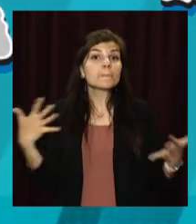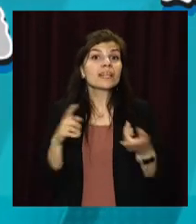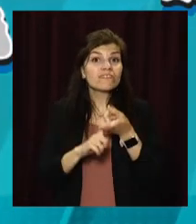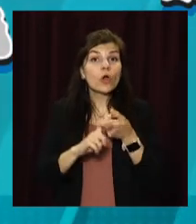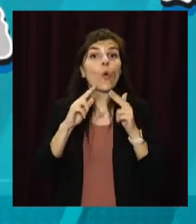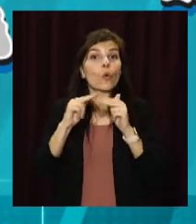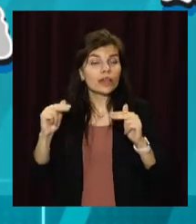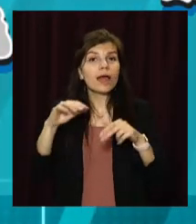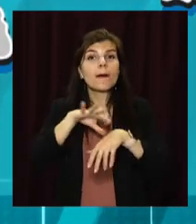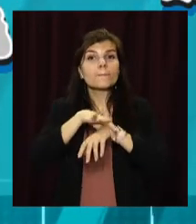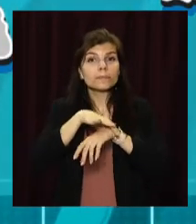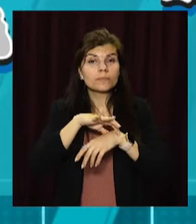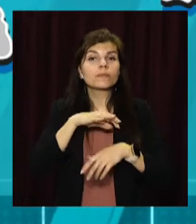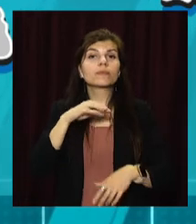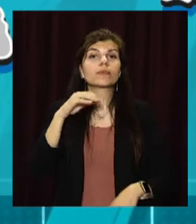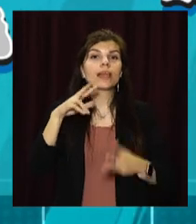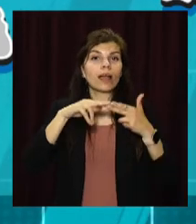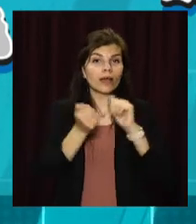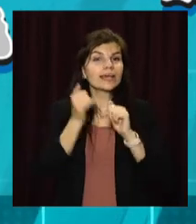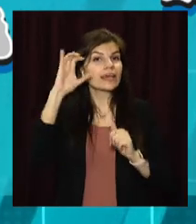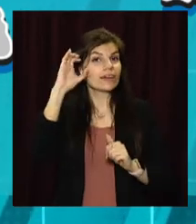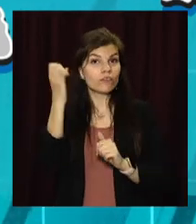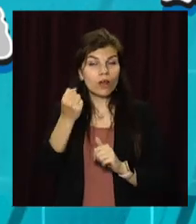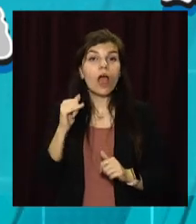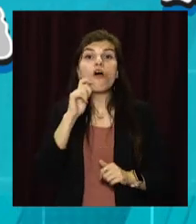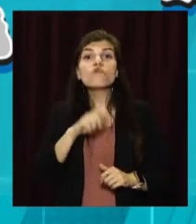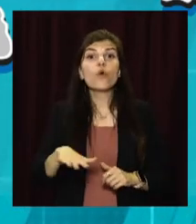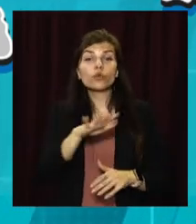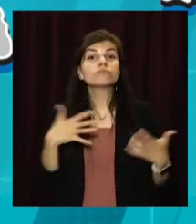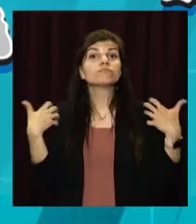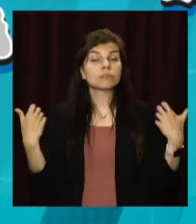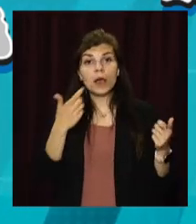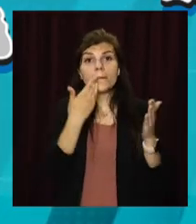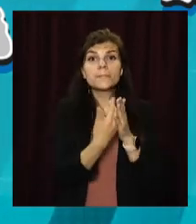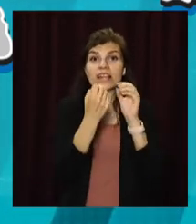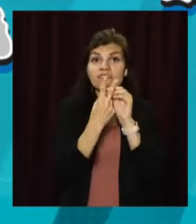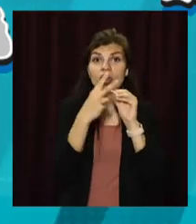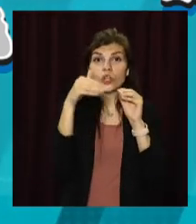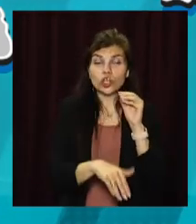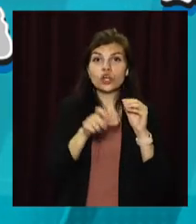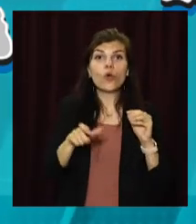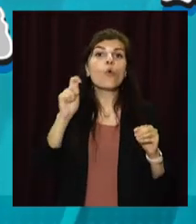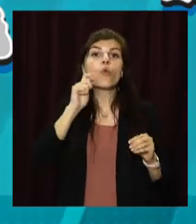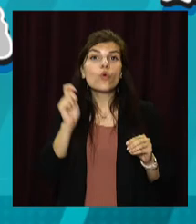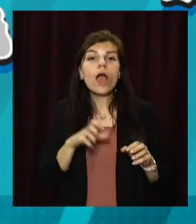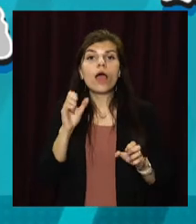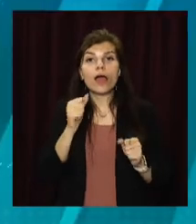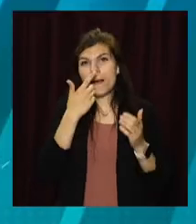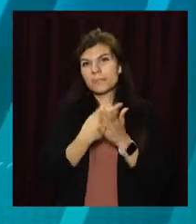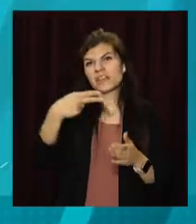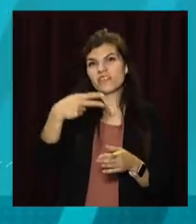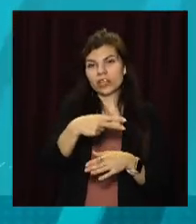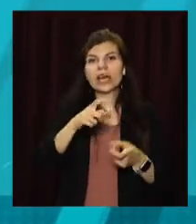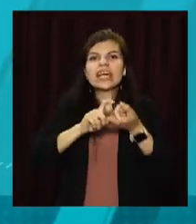у Дніпрі, Павлограді, Кам'янському і Кривому Розі. А в Україні одужали понад 12 тисяч українців, а понад 2